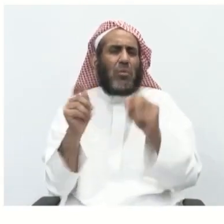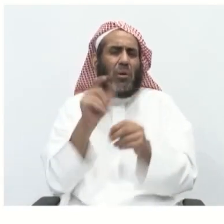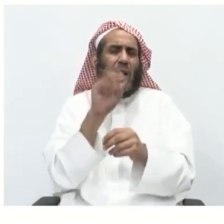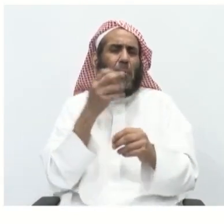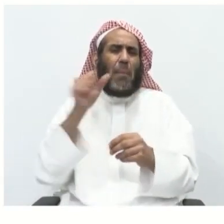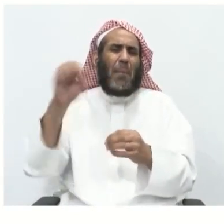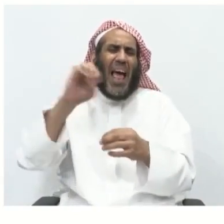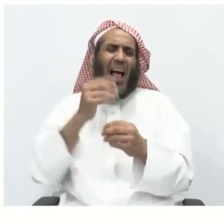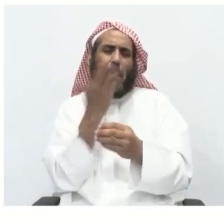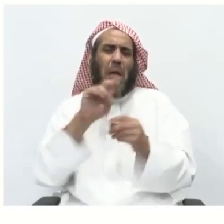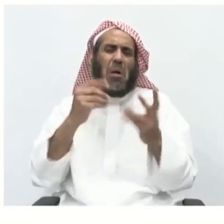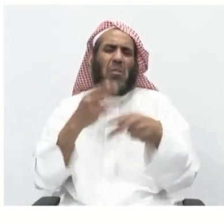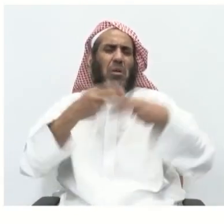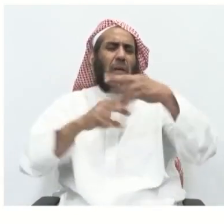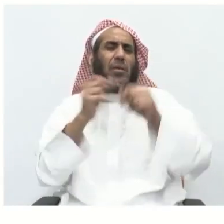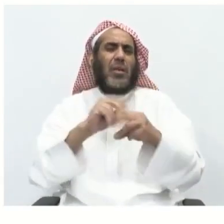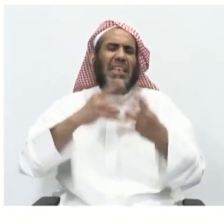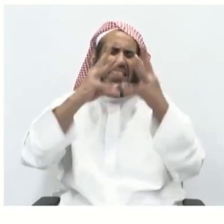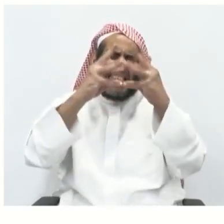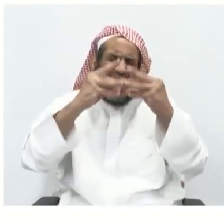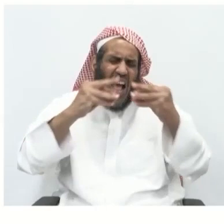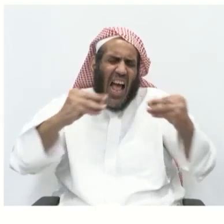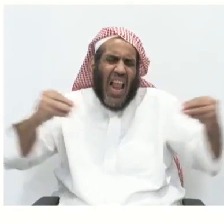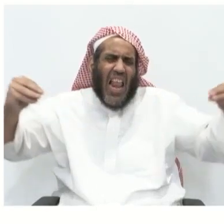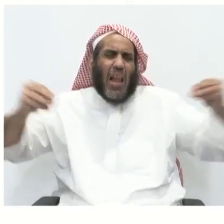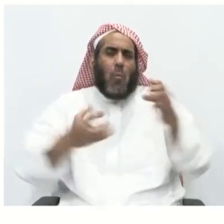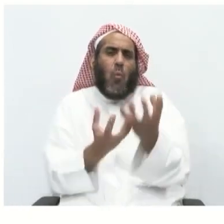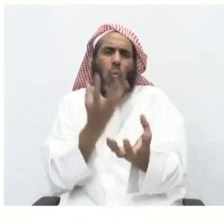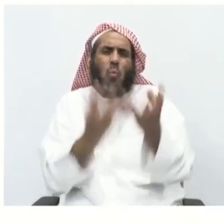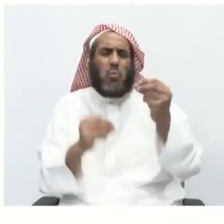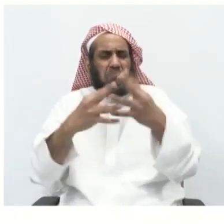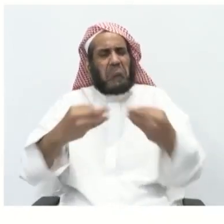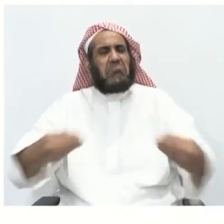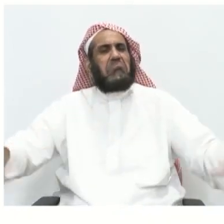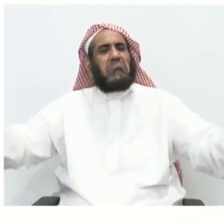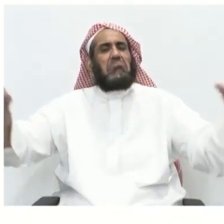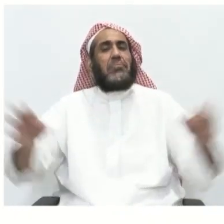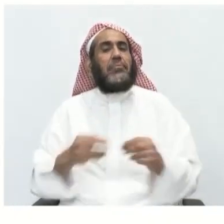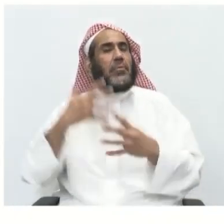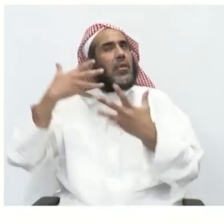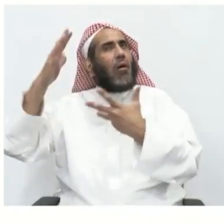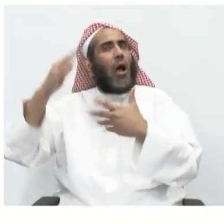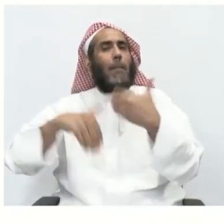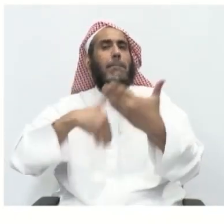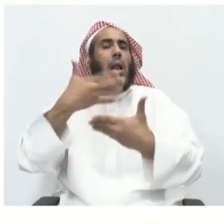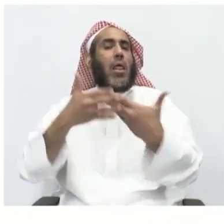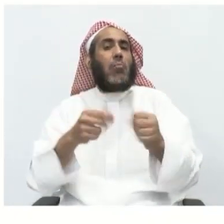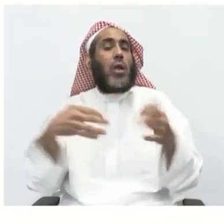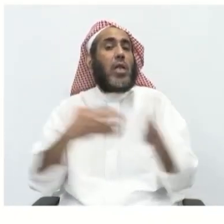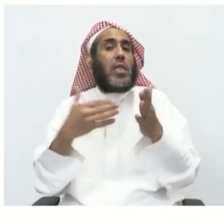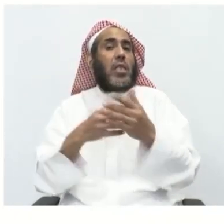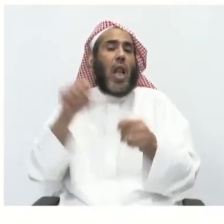بعض المركبات المتميزه تتحلل بالتسخين توقع ما الذي يمكن ان يحدث